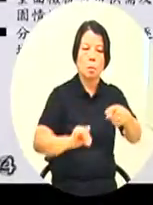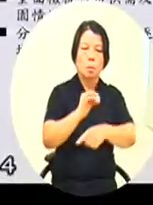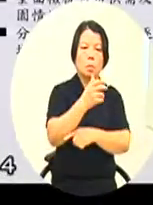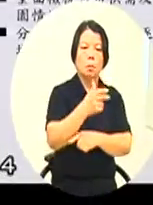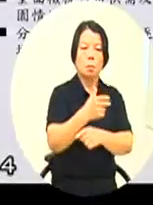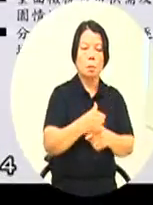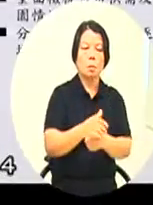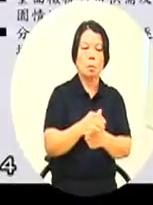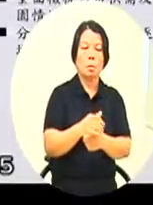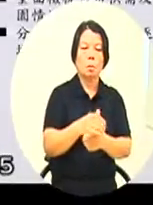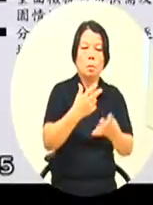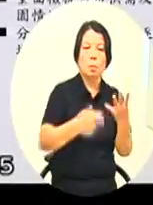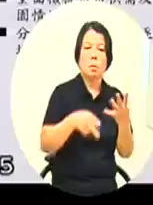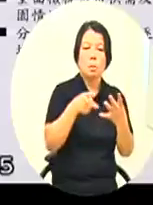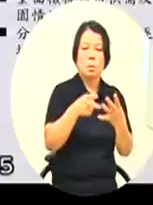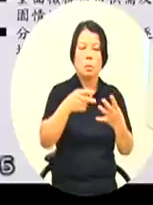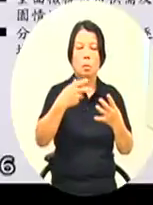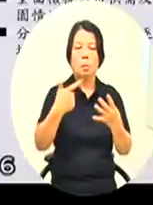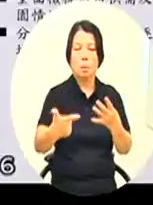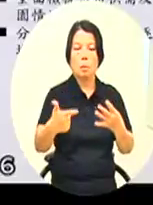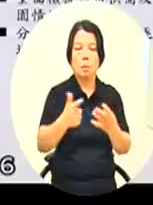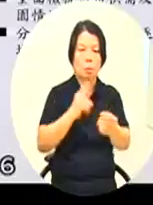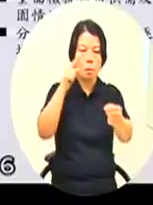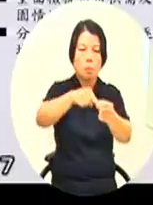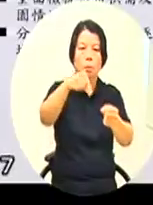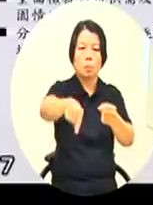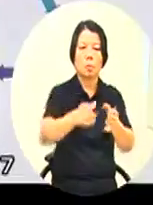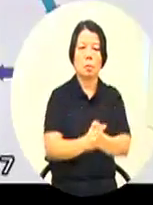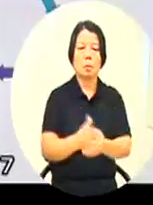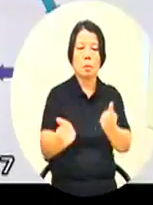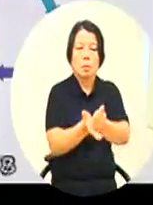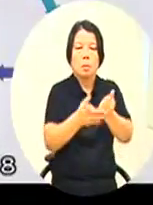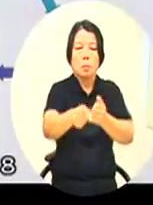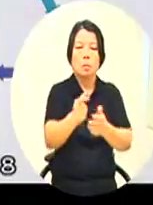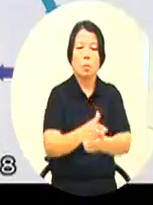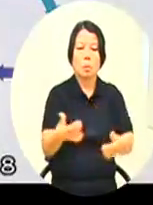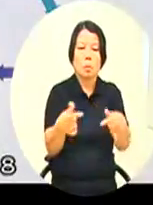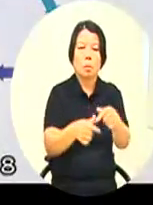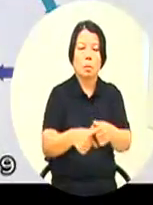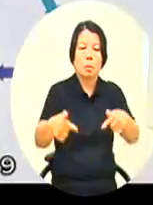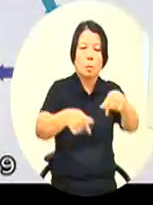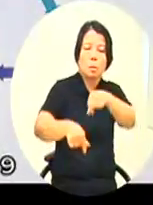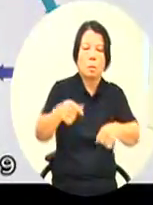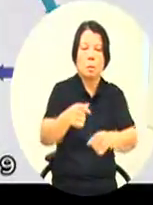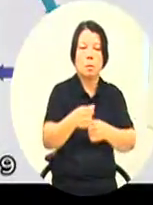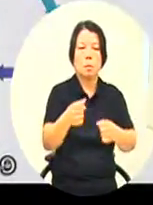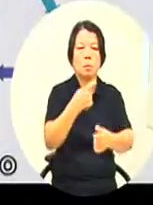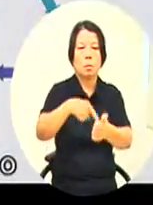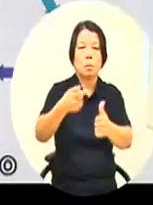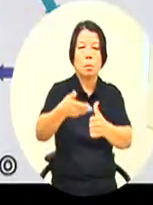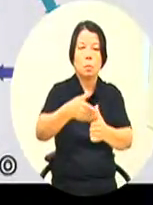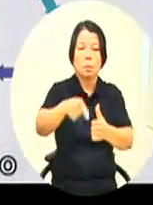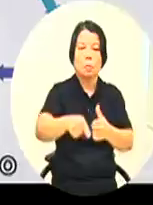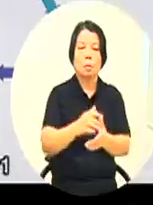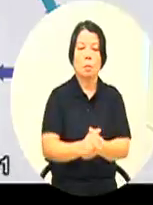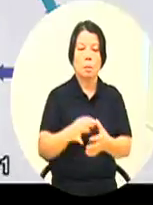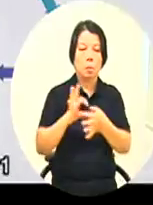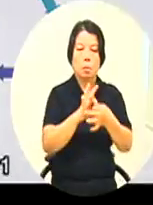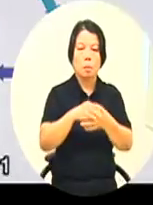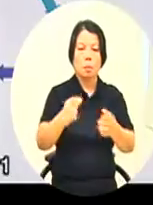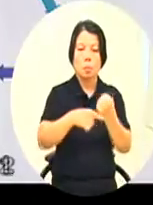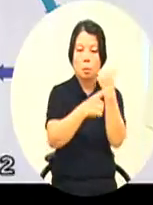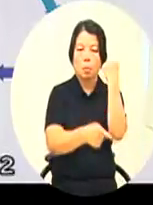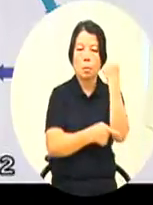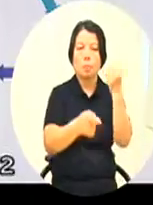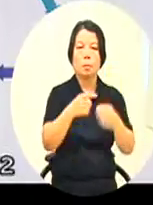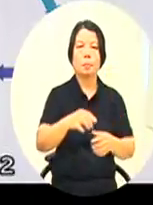的一个目标。那另外就是鼓励实验教育，我们在前年完成了这个实验教育相关法案